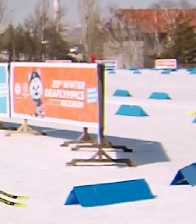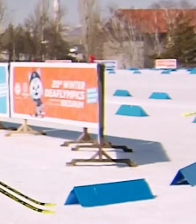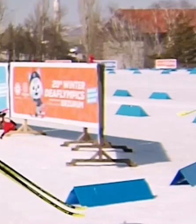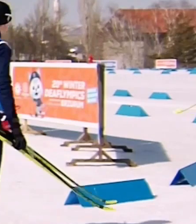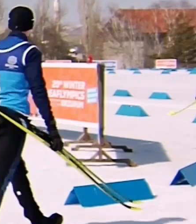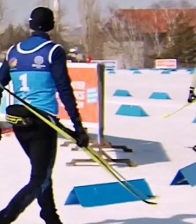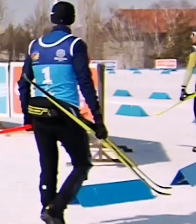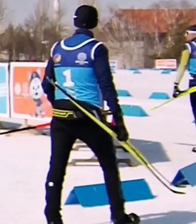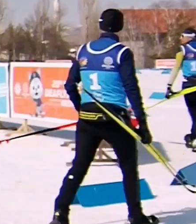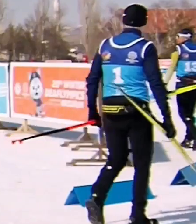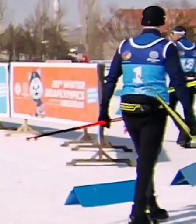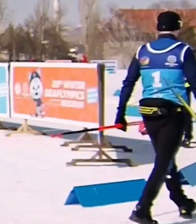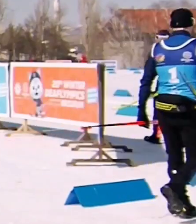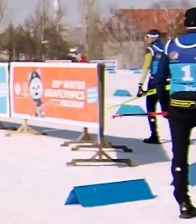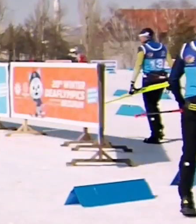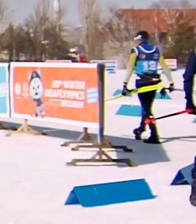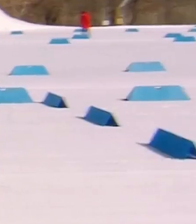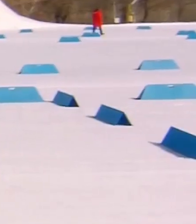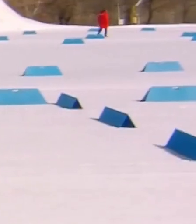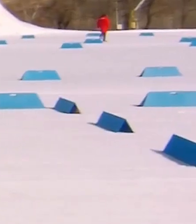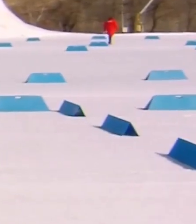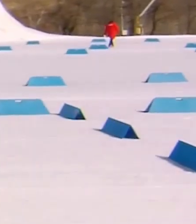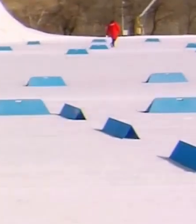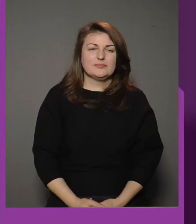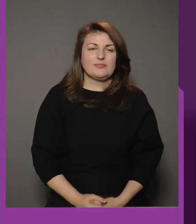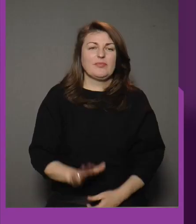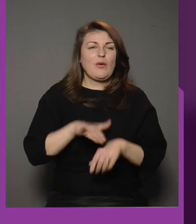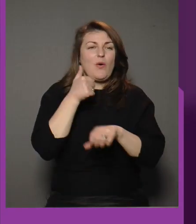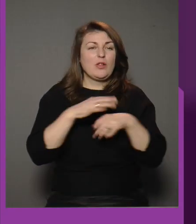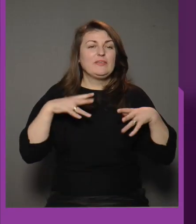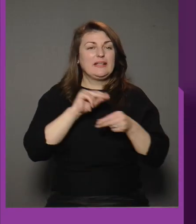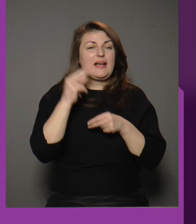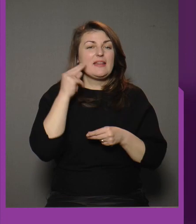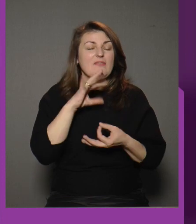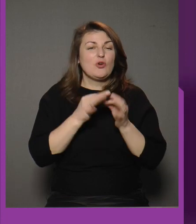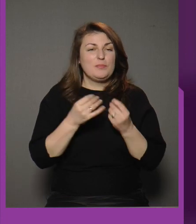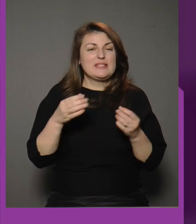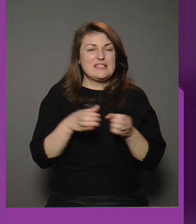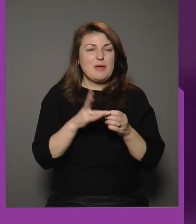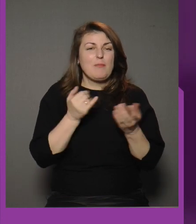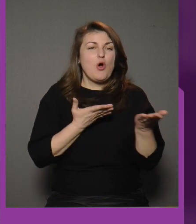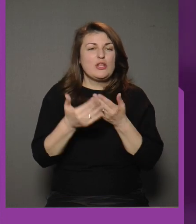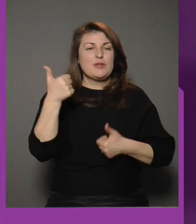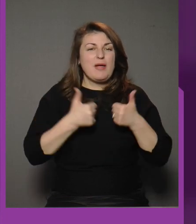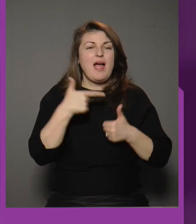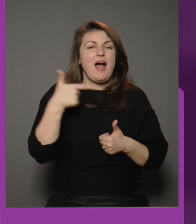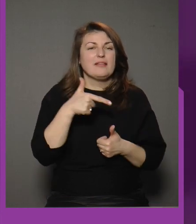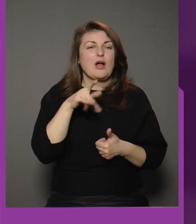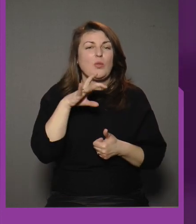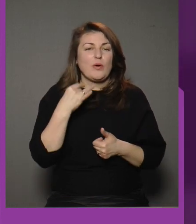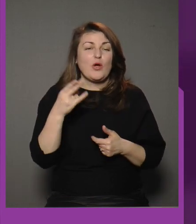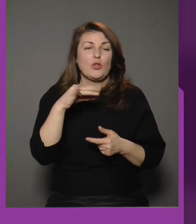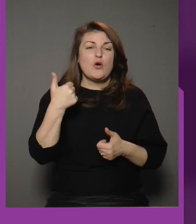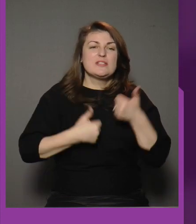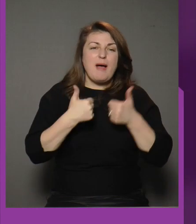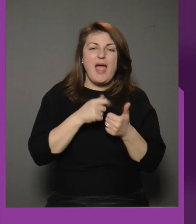досвід. І я сподіваюся, що буде далі тільки краще. Головний тренер дефлімпійської збірної по лижним перегонам Ганна Глухих до змагань